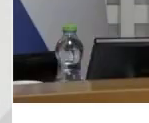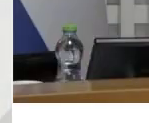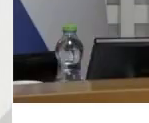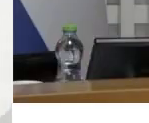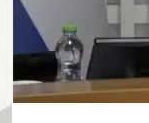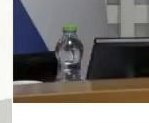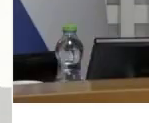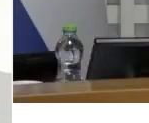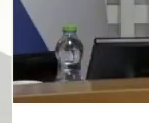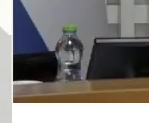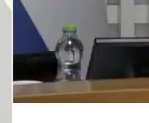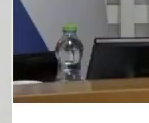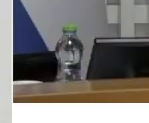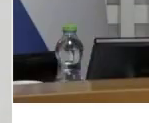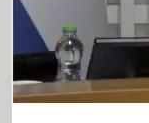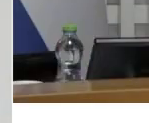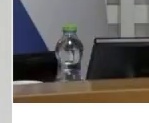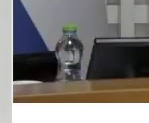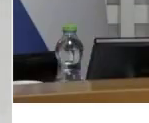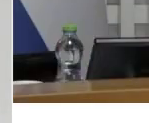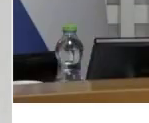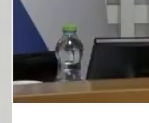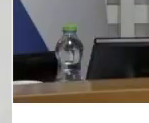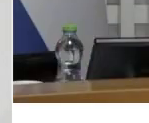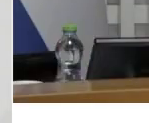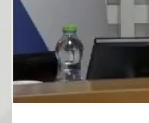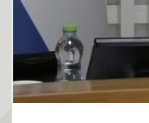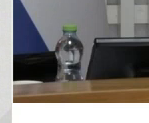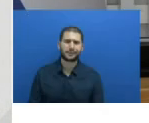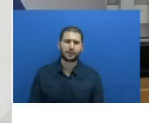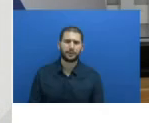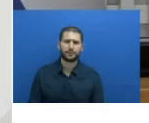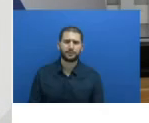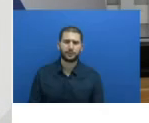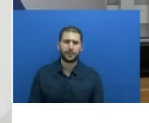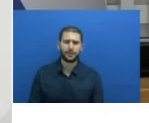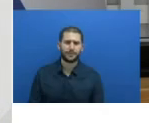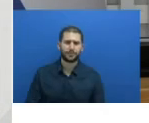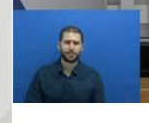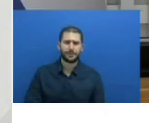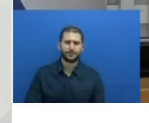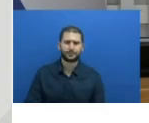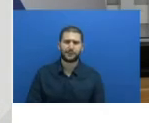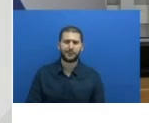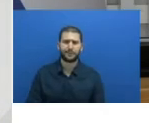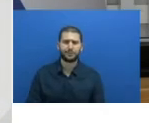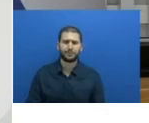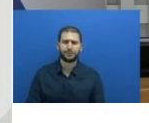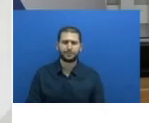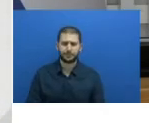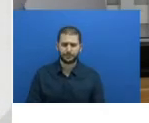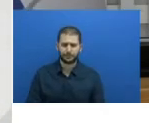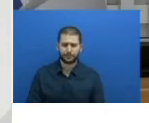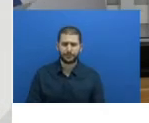בגץ לפסול חוקים, אז הרי אין לנו חוק יסוד חקיקה כרגע, ואין לנו אפשרות בחוק, אז חוק